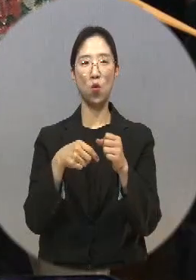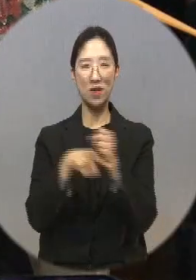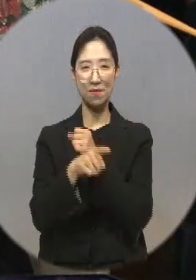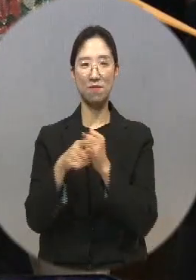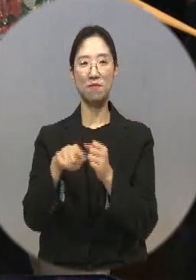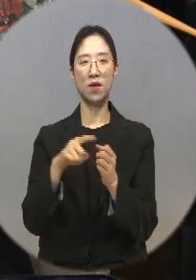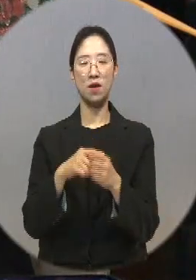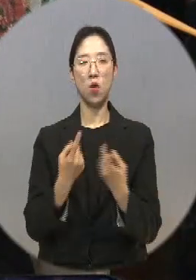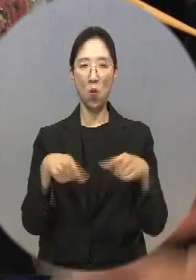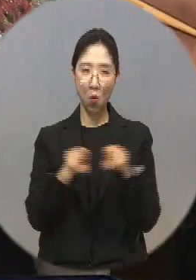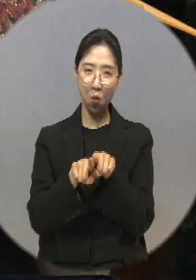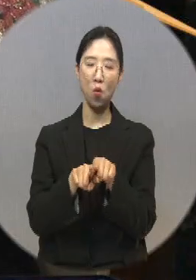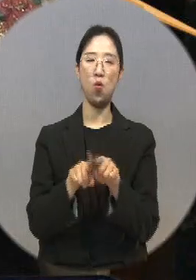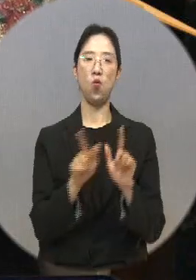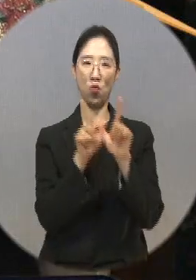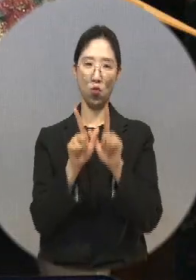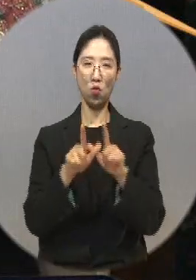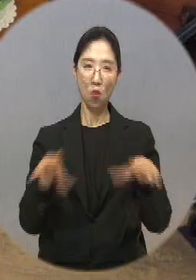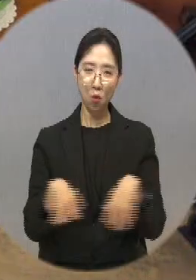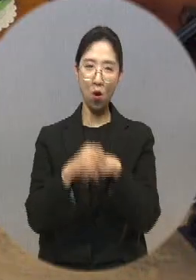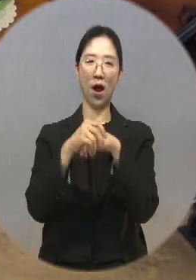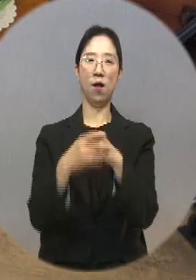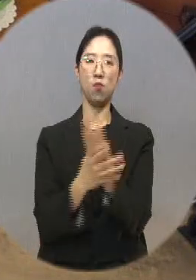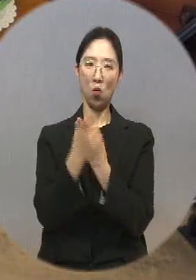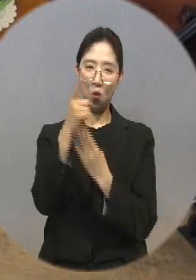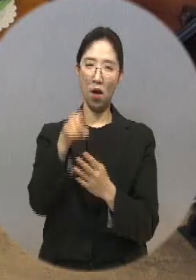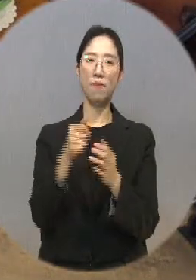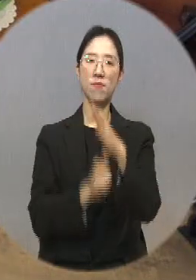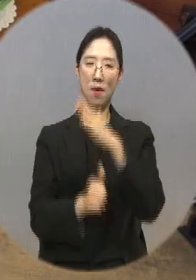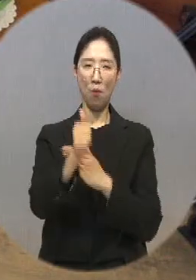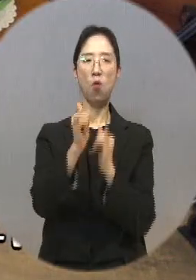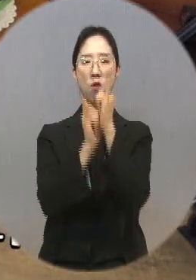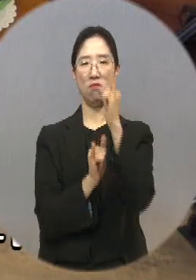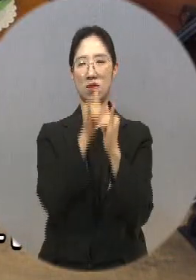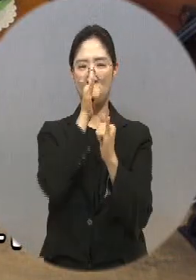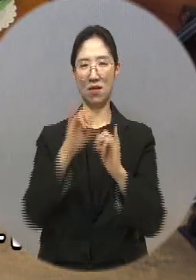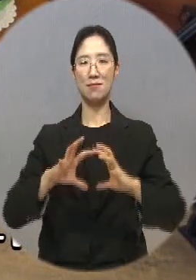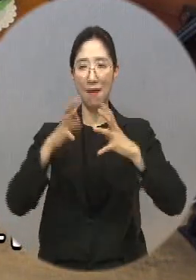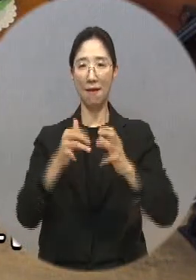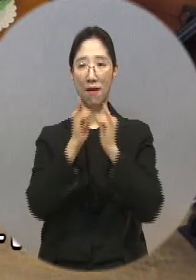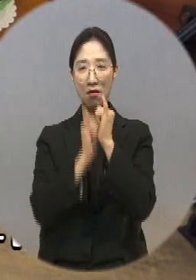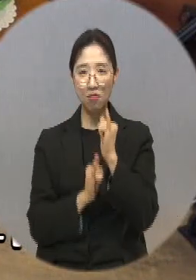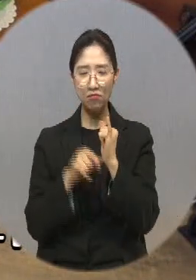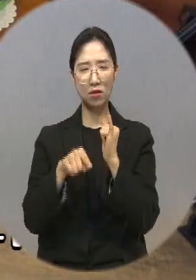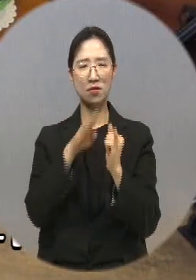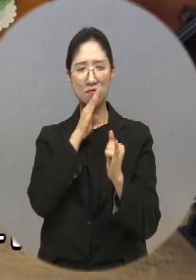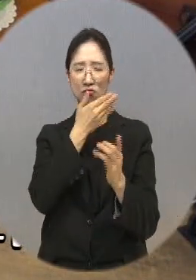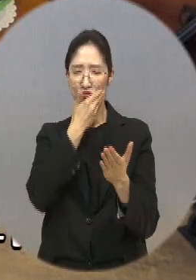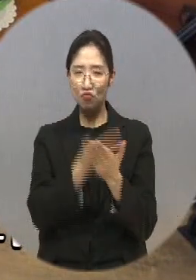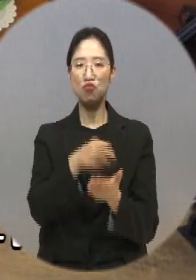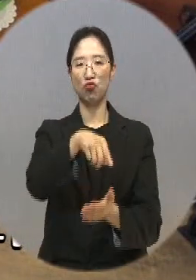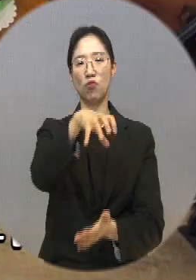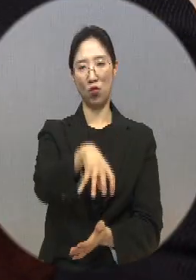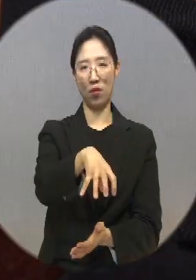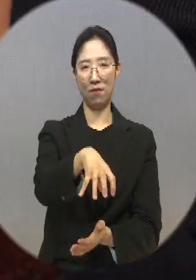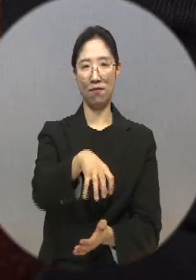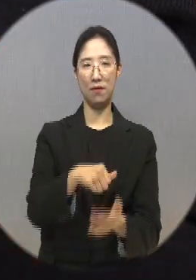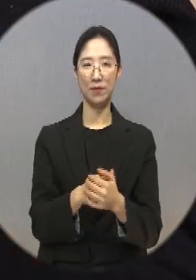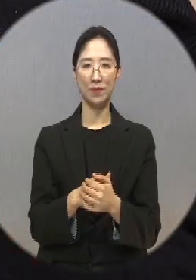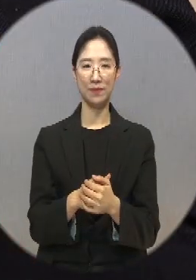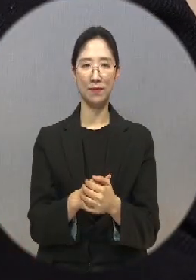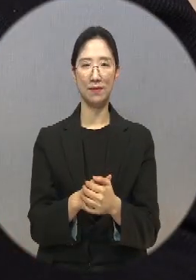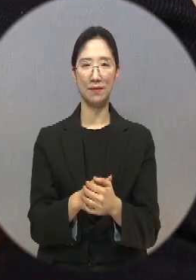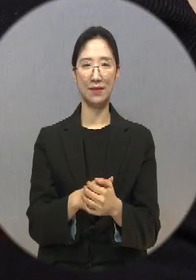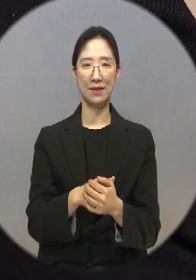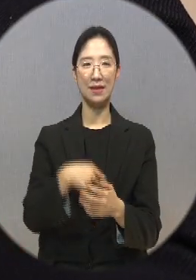공존과 화합과 통합의 대표 역사가 있는 우리가 진짜 그 세계사적으로 주목해야 될 공간이거든요. 그